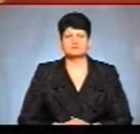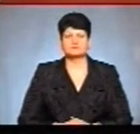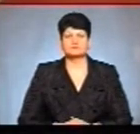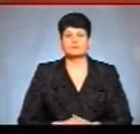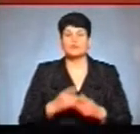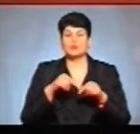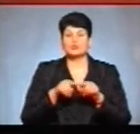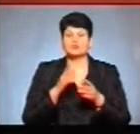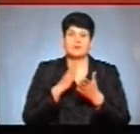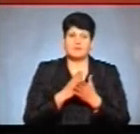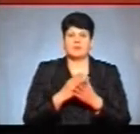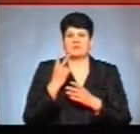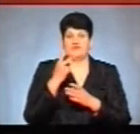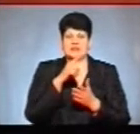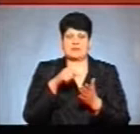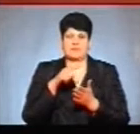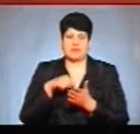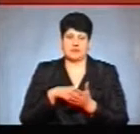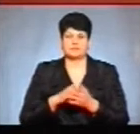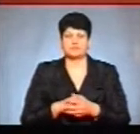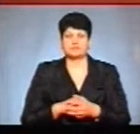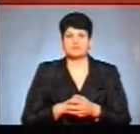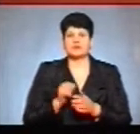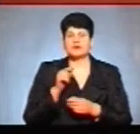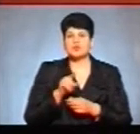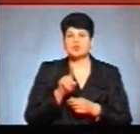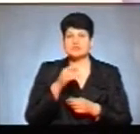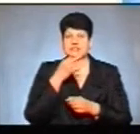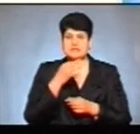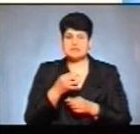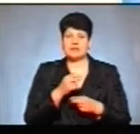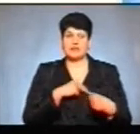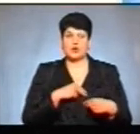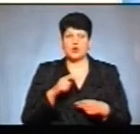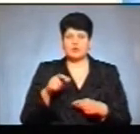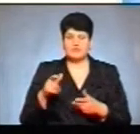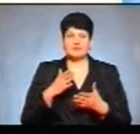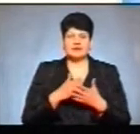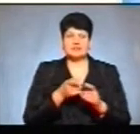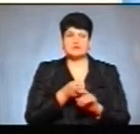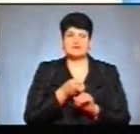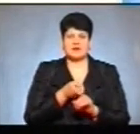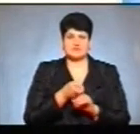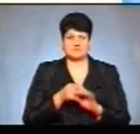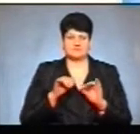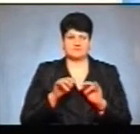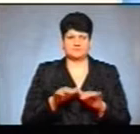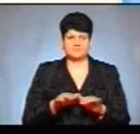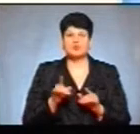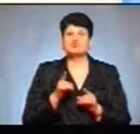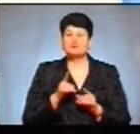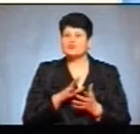Тож маємо ось таких два запитання. Ну, те, що сказав колега, якраз є взаємозв'язаними речами. Чому